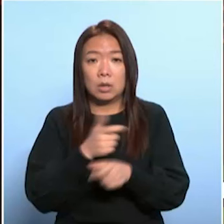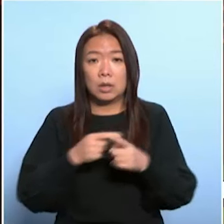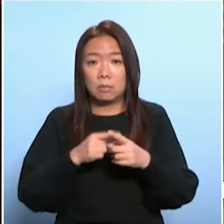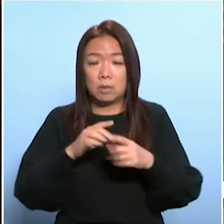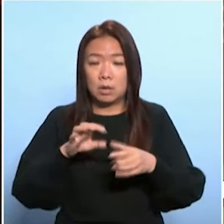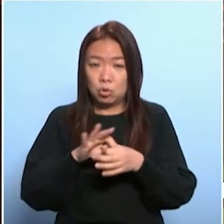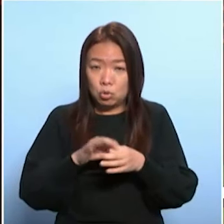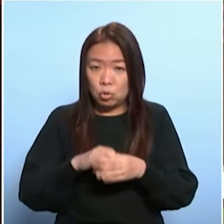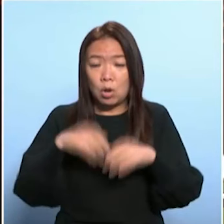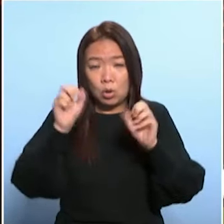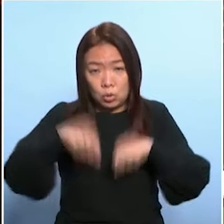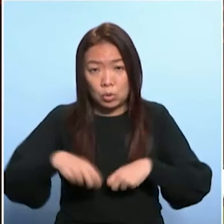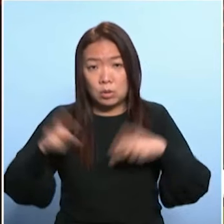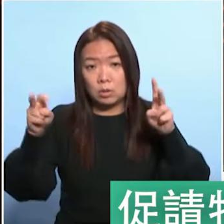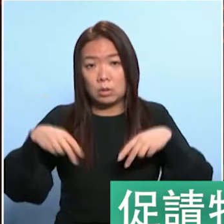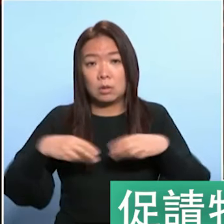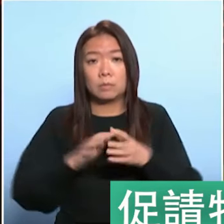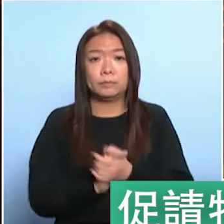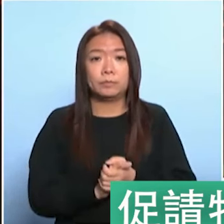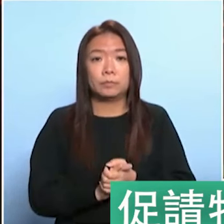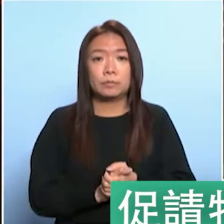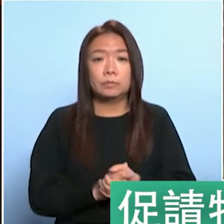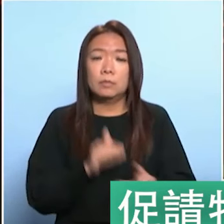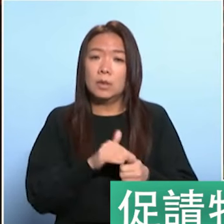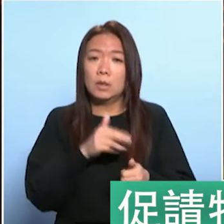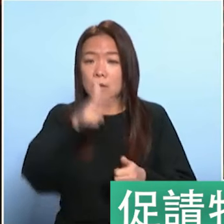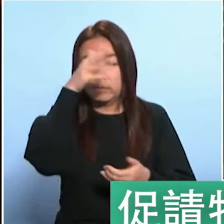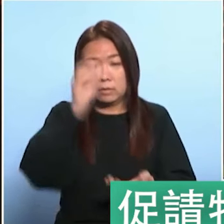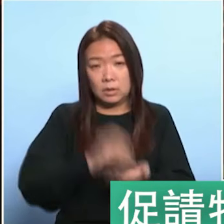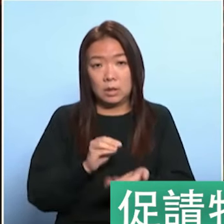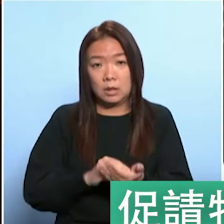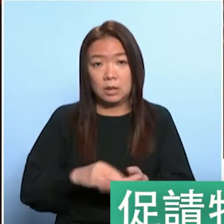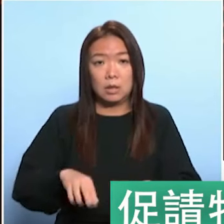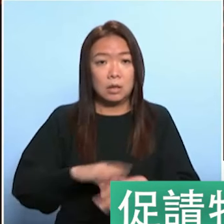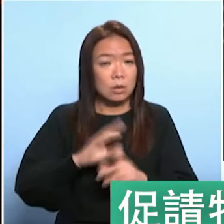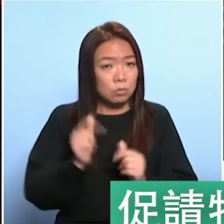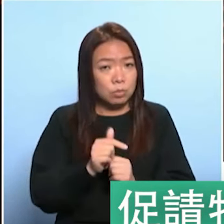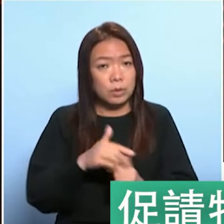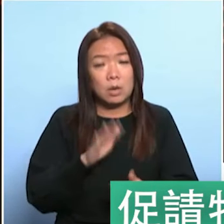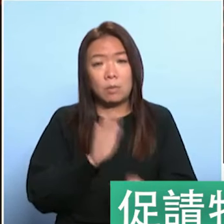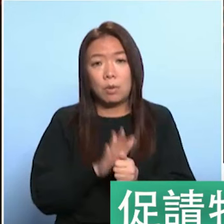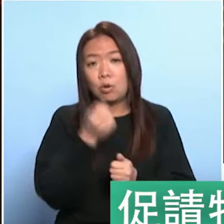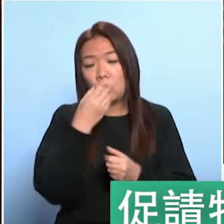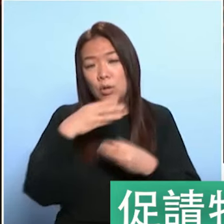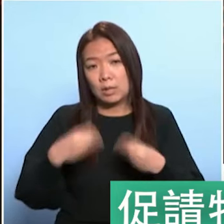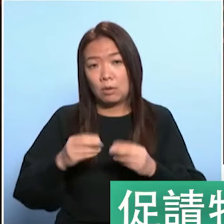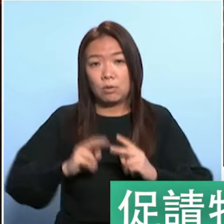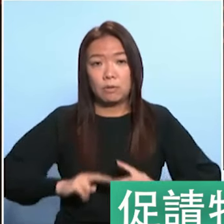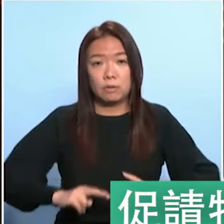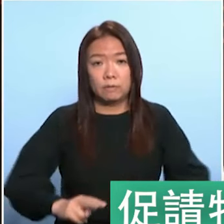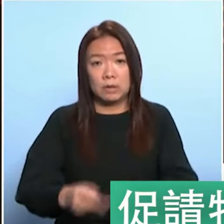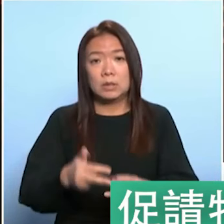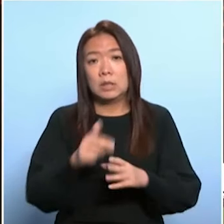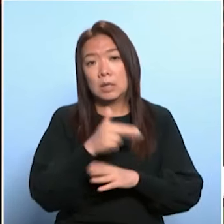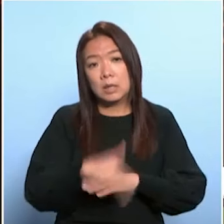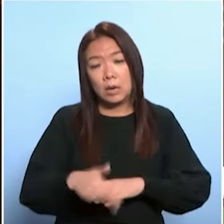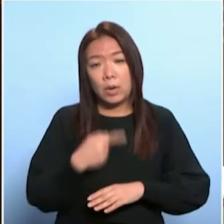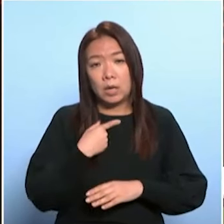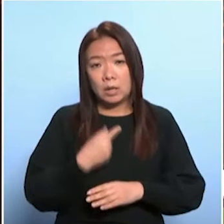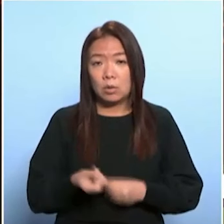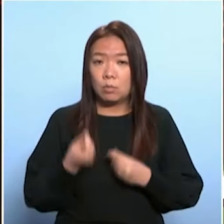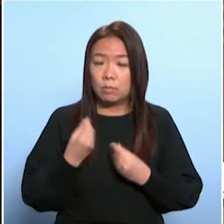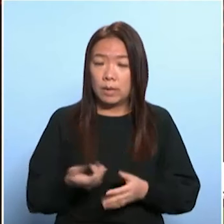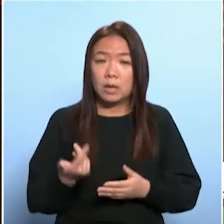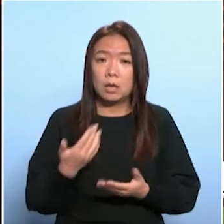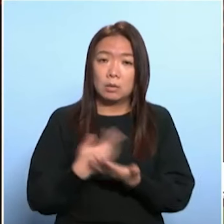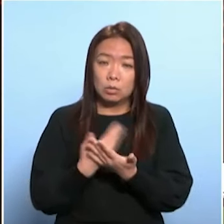十分認同議案的主旨，促請特區政府訂立一套全面的為香港教育發展的藍圖，提供更